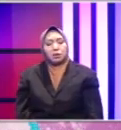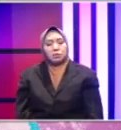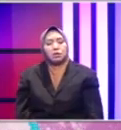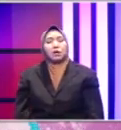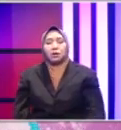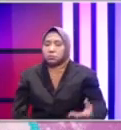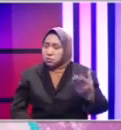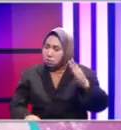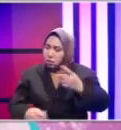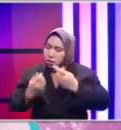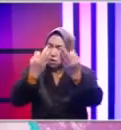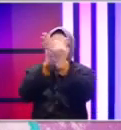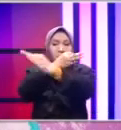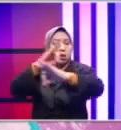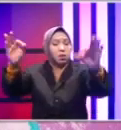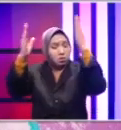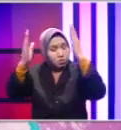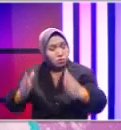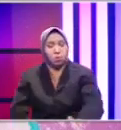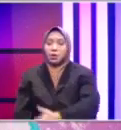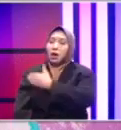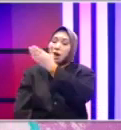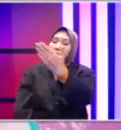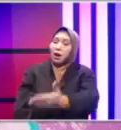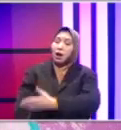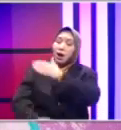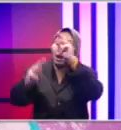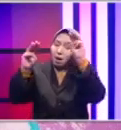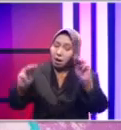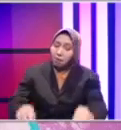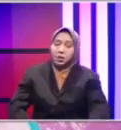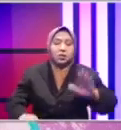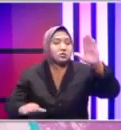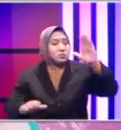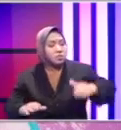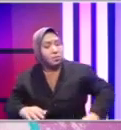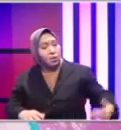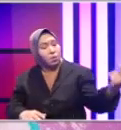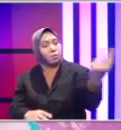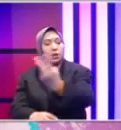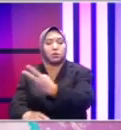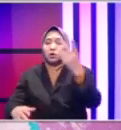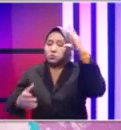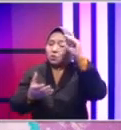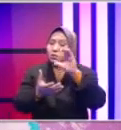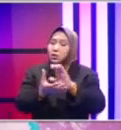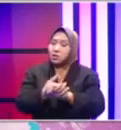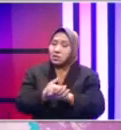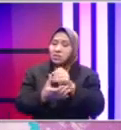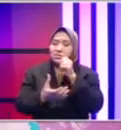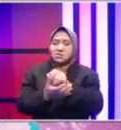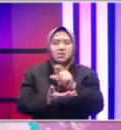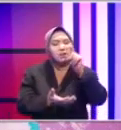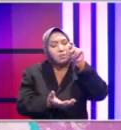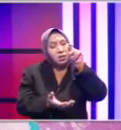Hai saja Heri Ungu cosentino Miu kau